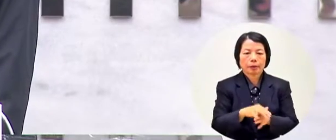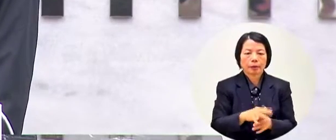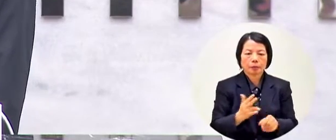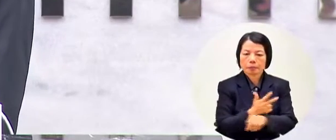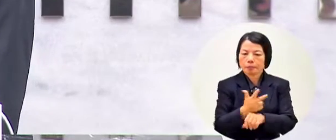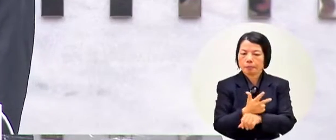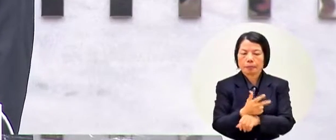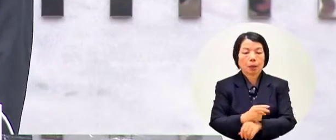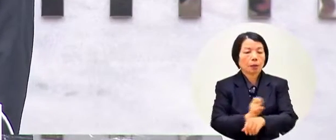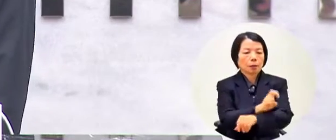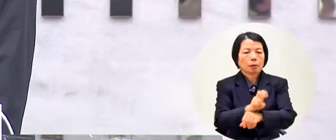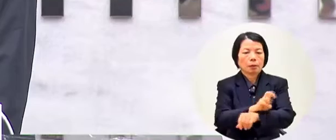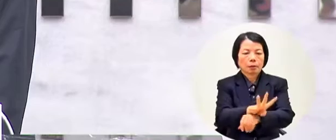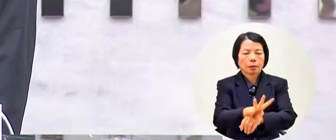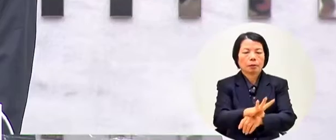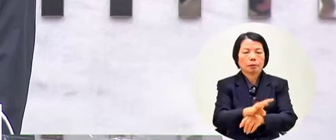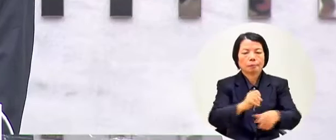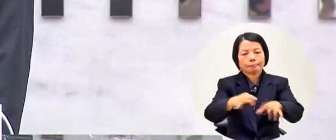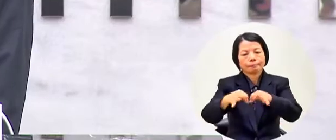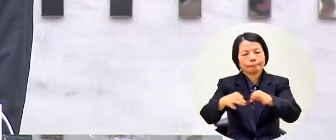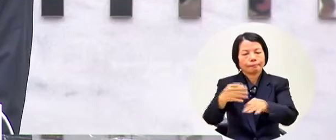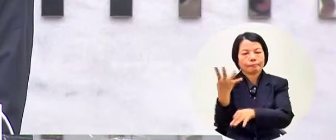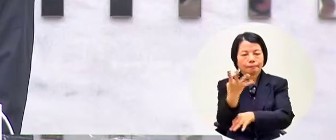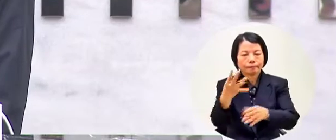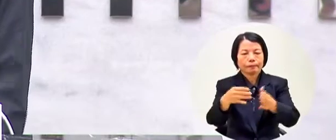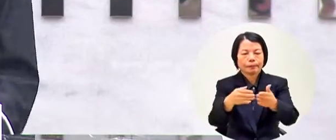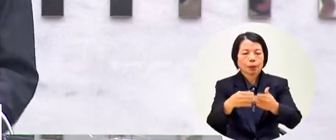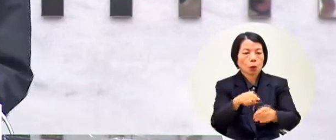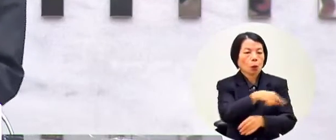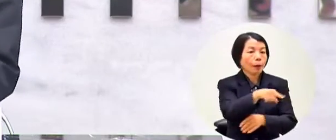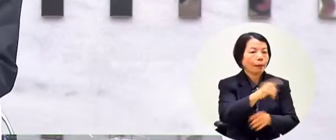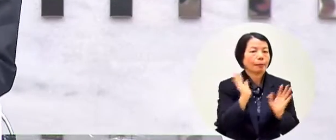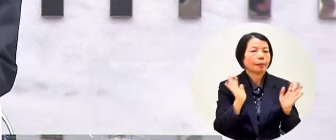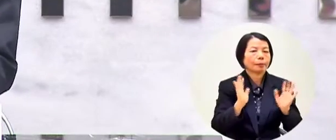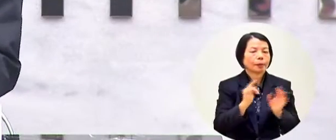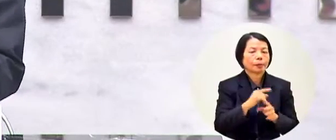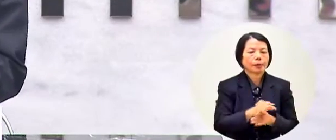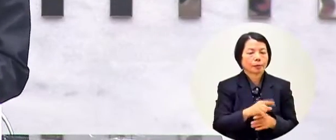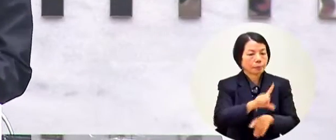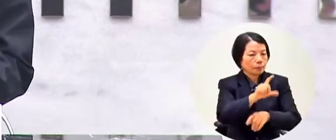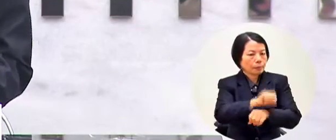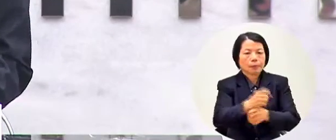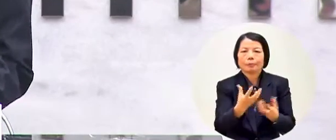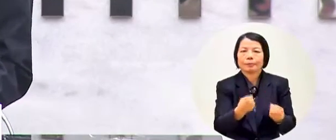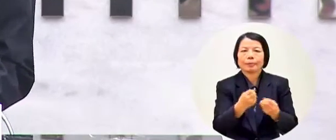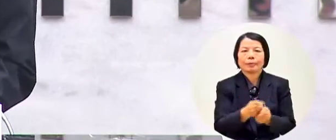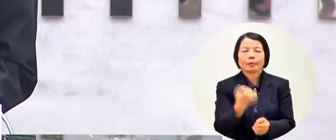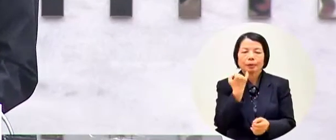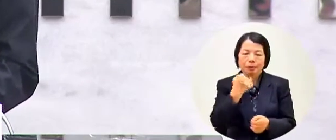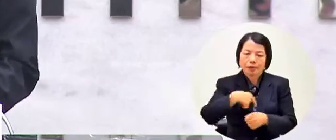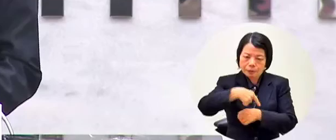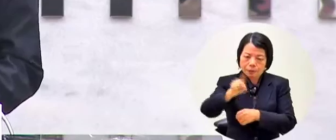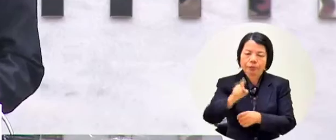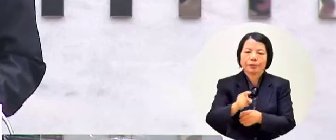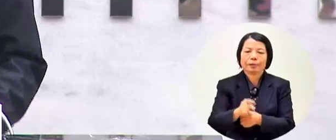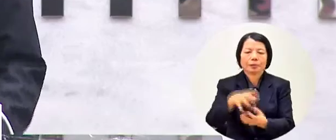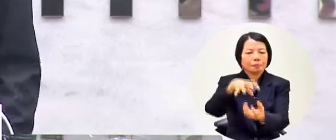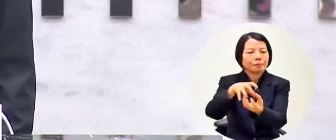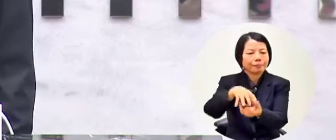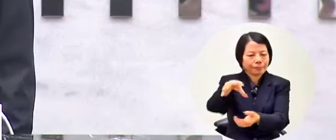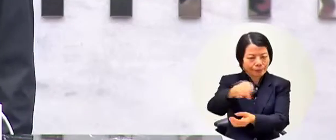约，让这些小朋友在不上课的时候一样可以到便利商店去领取一个便